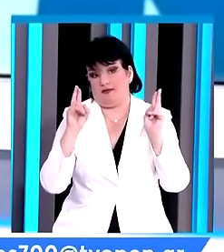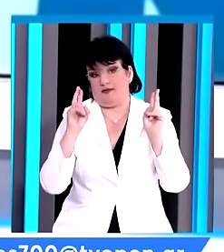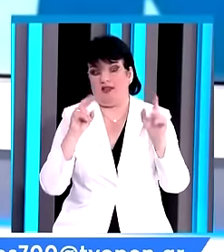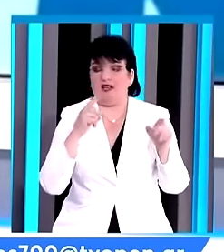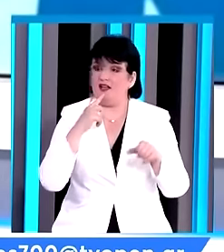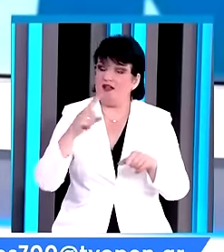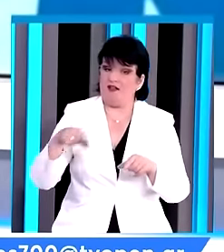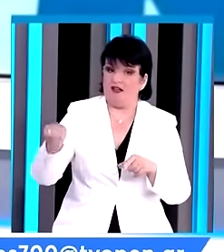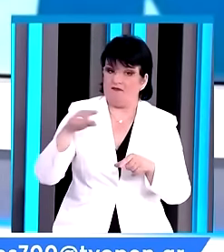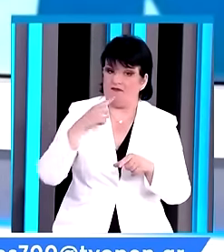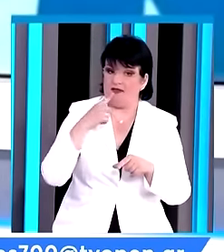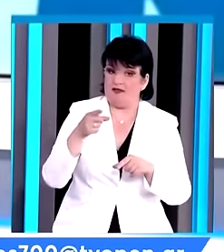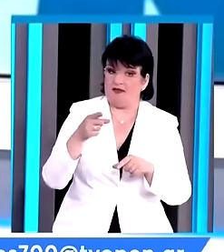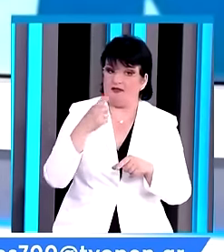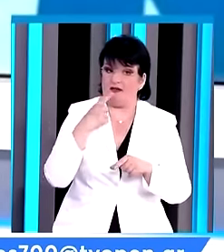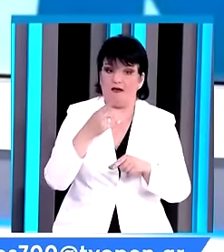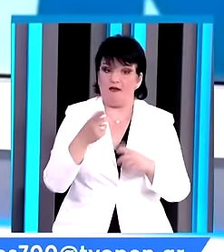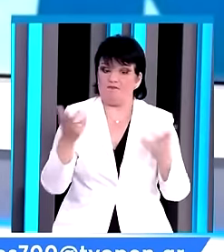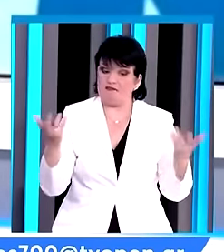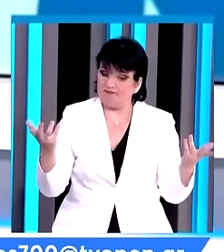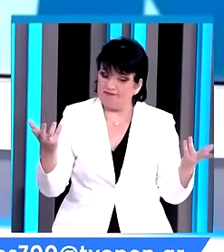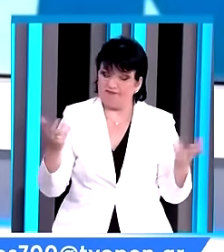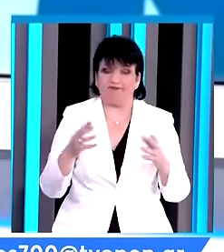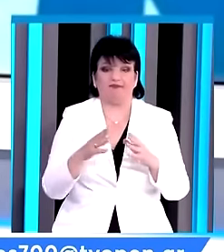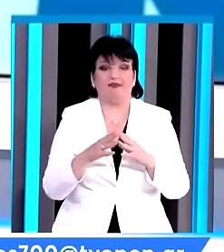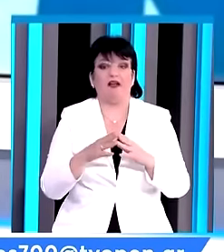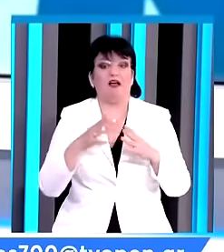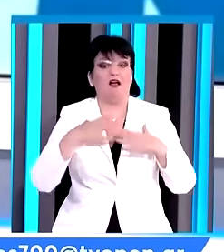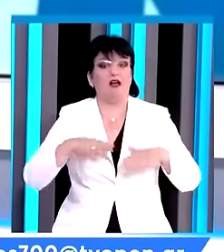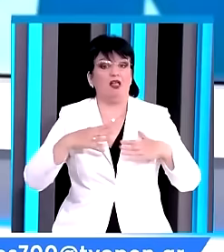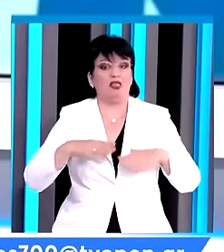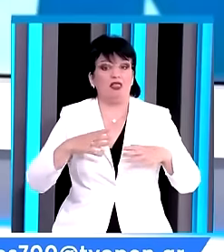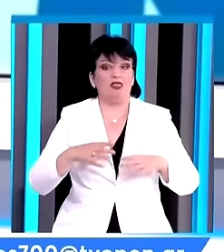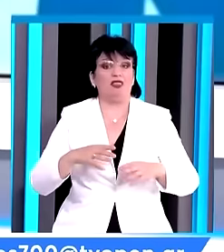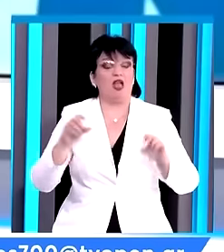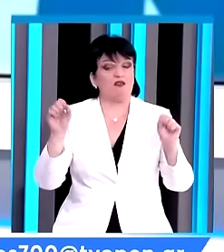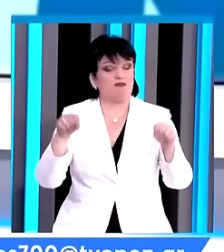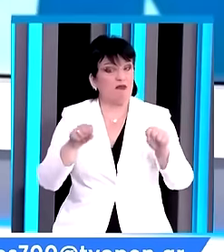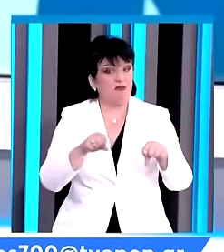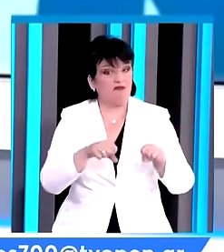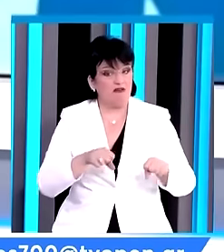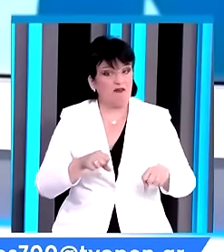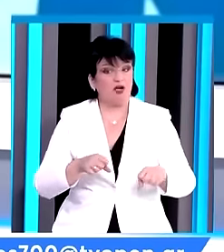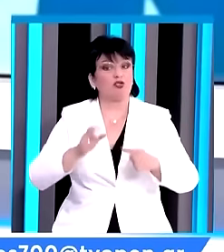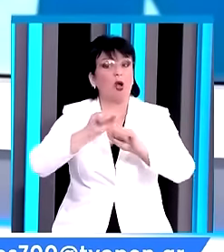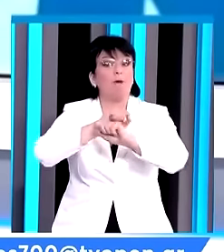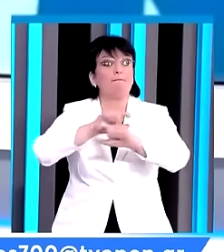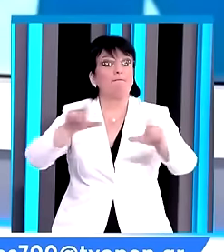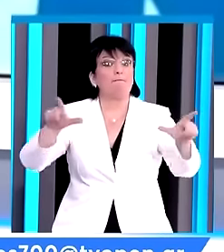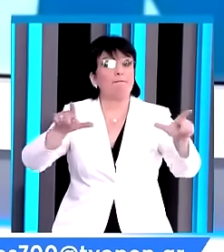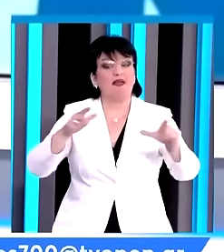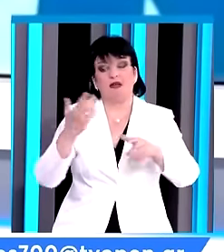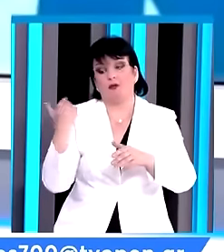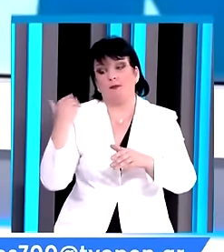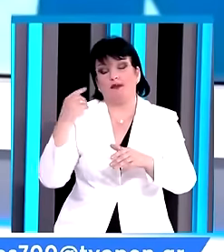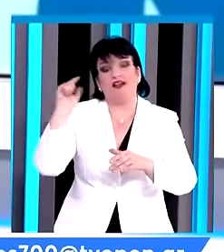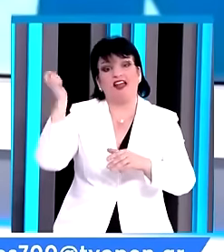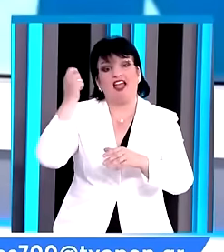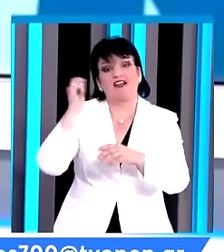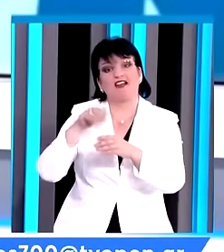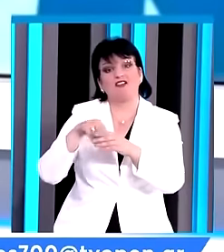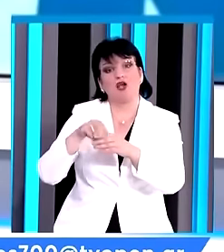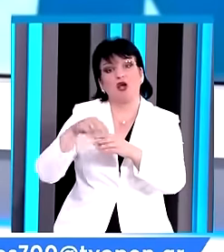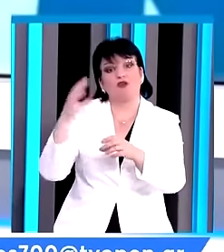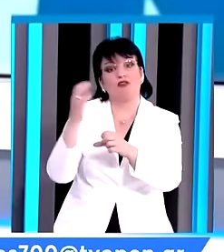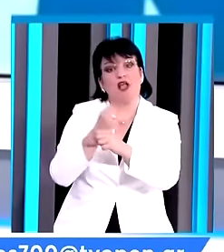γάντι. Εμείς λέμε λοιπόν ότι βεβαίως σε μια εθνική κάλπη θέλουμε να επανεπιβεβαιώσουμε το μήνυμα των τελευταίων εθνικών εκλογών